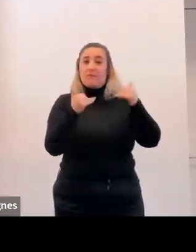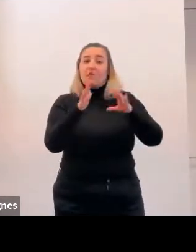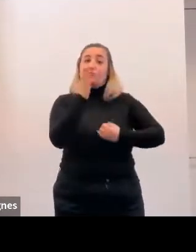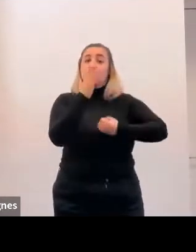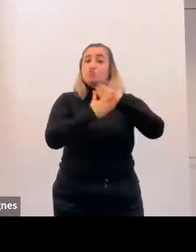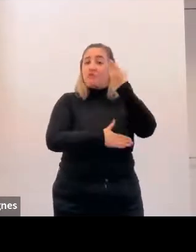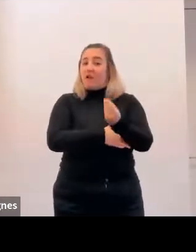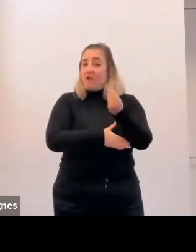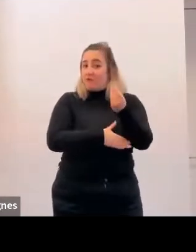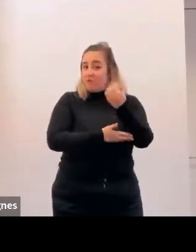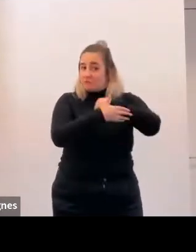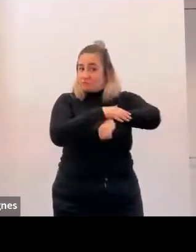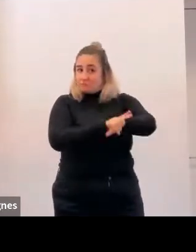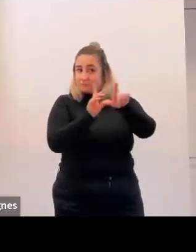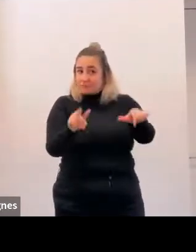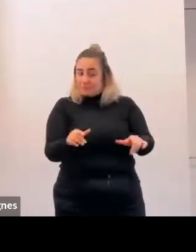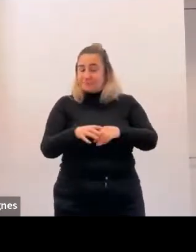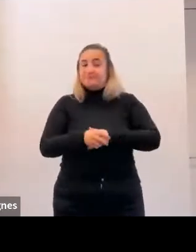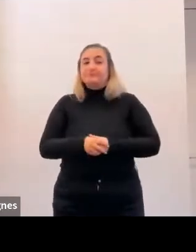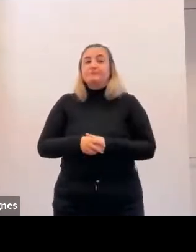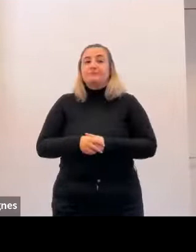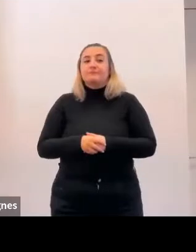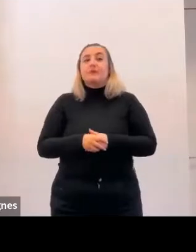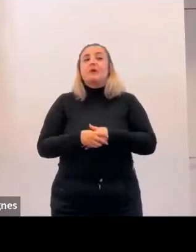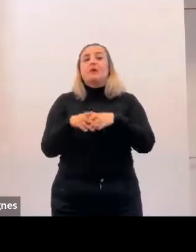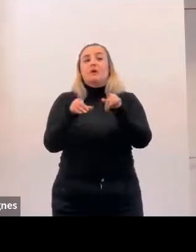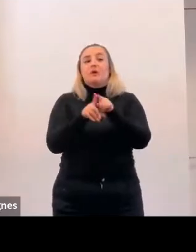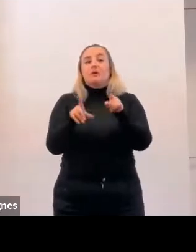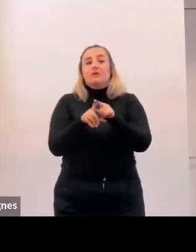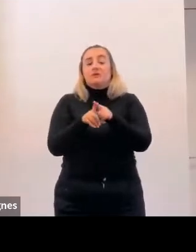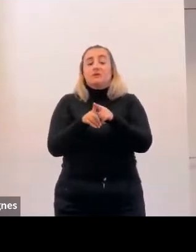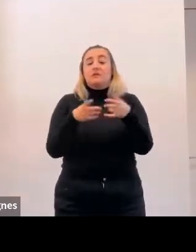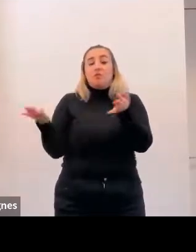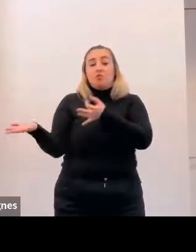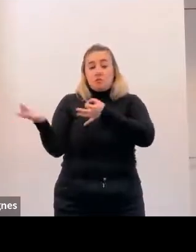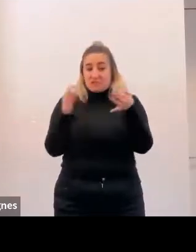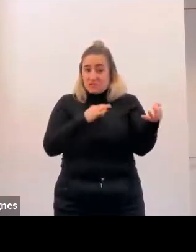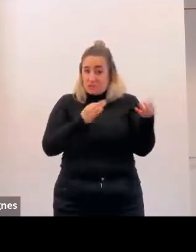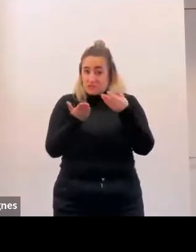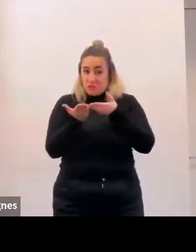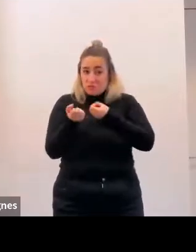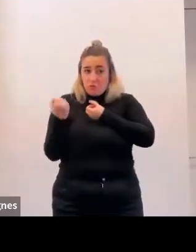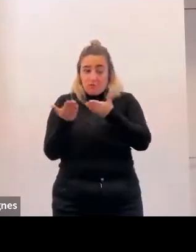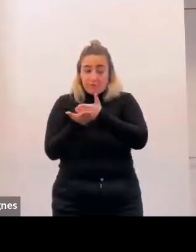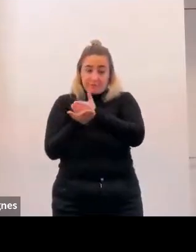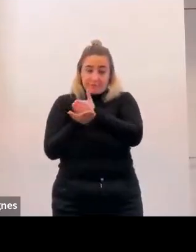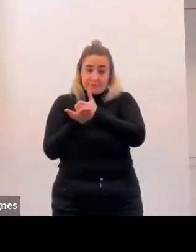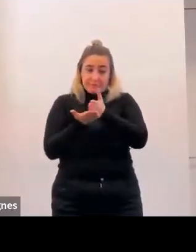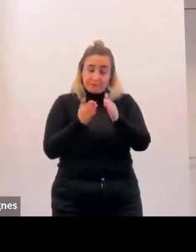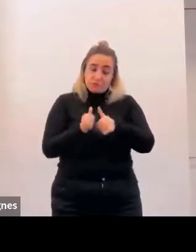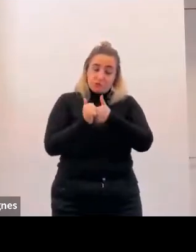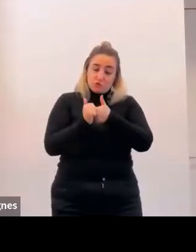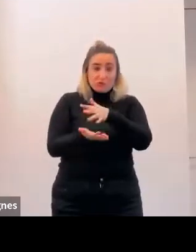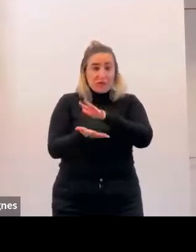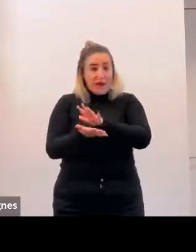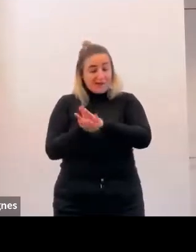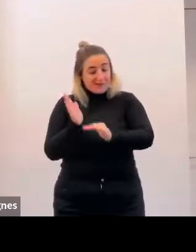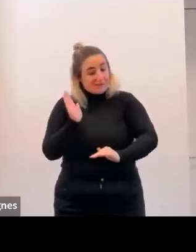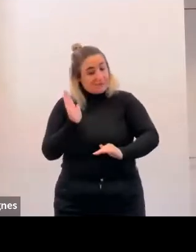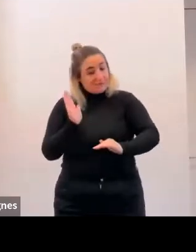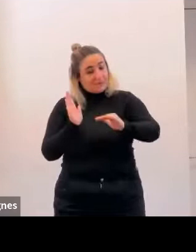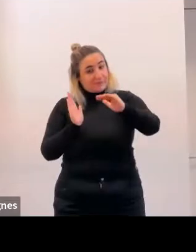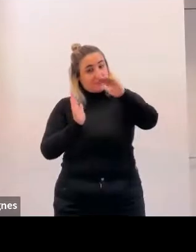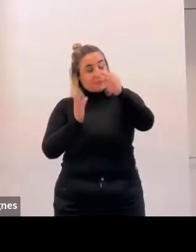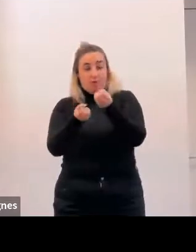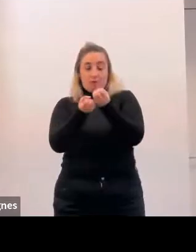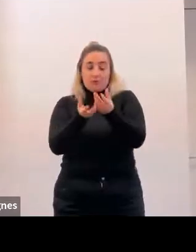mais aussi lisibilité meilleure de la continuité de cette offre au fur et à mesure que les enfants vont